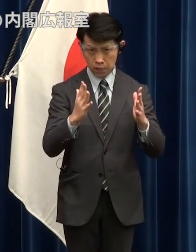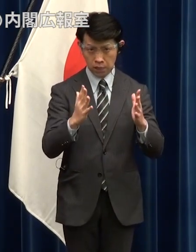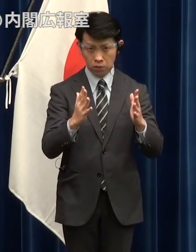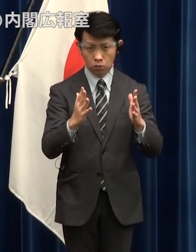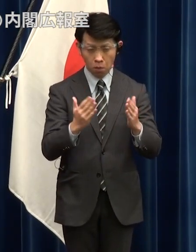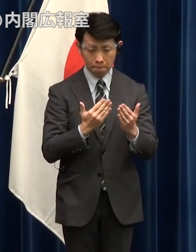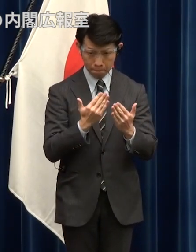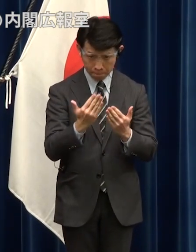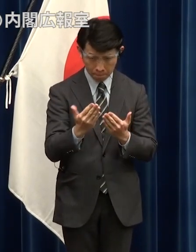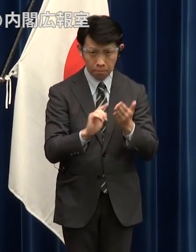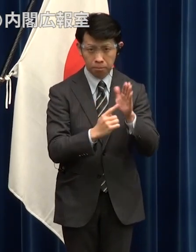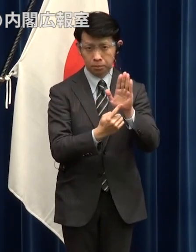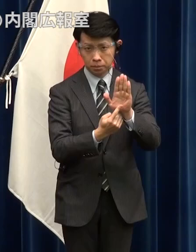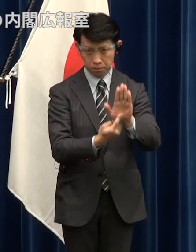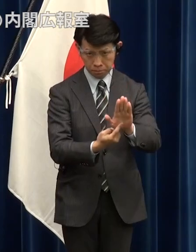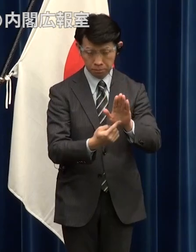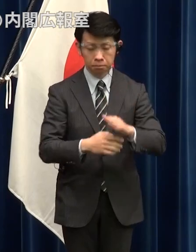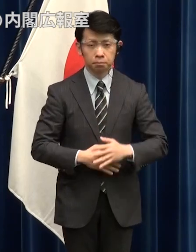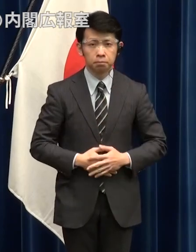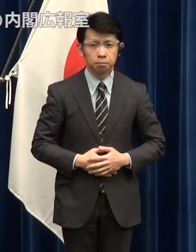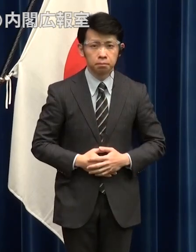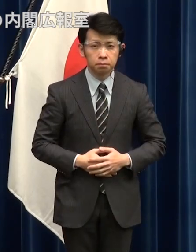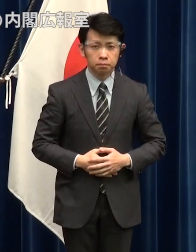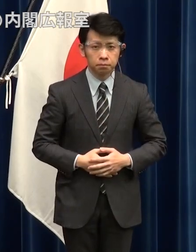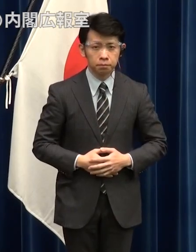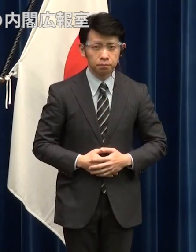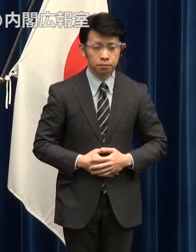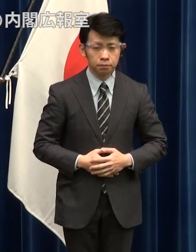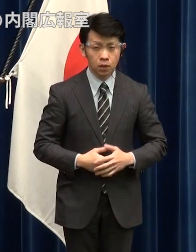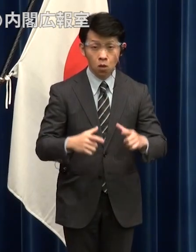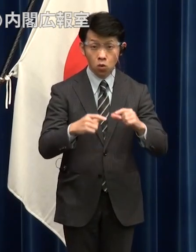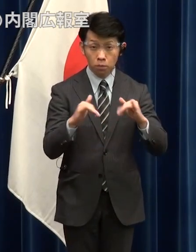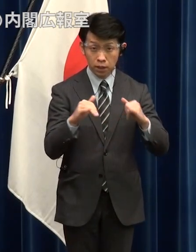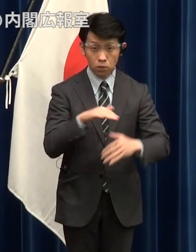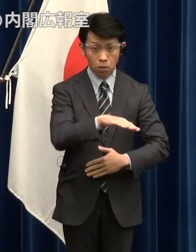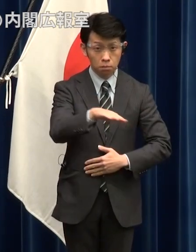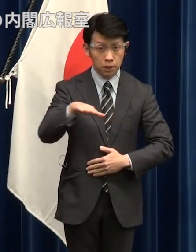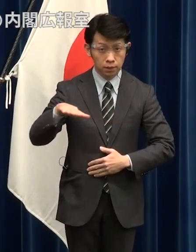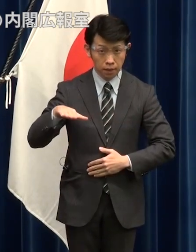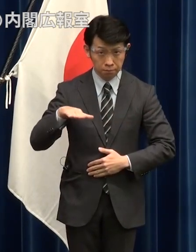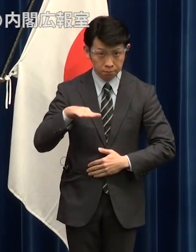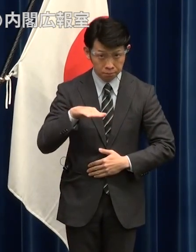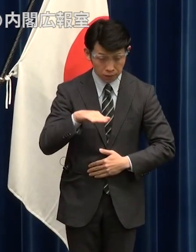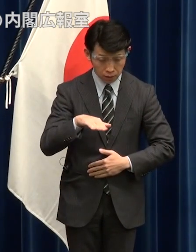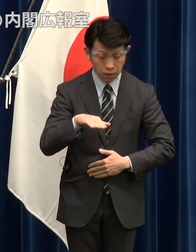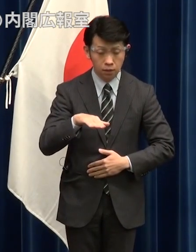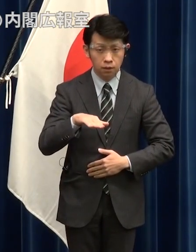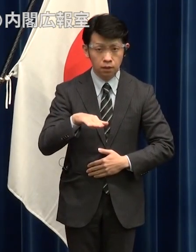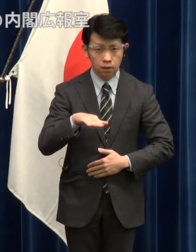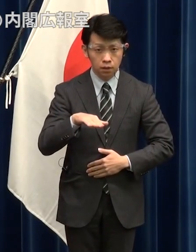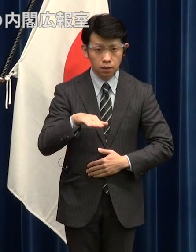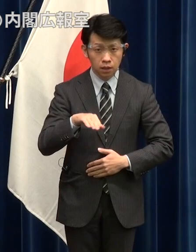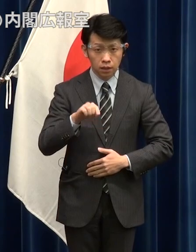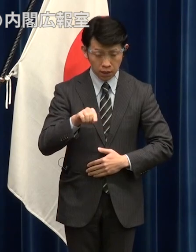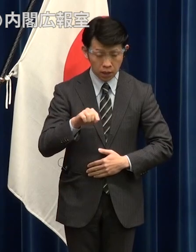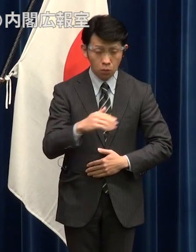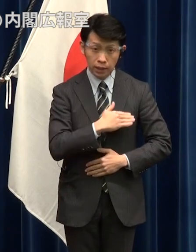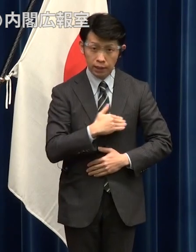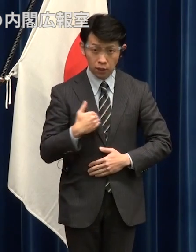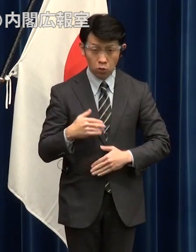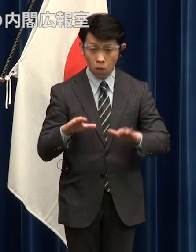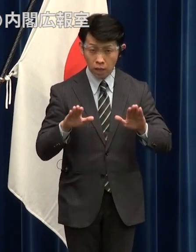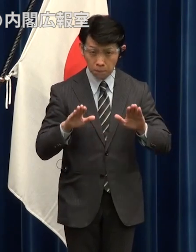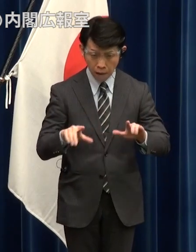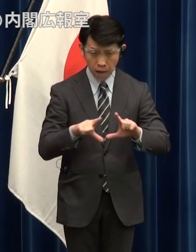ということを申し上げているところです。国民の皆さんに私たちの今の平和